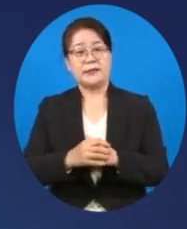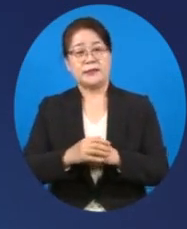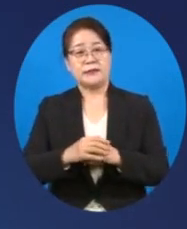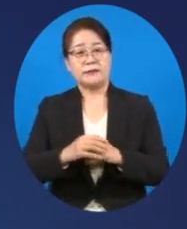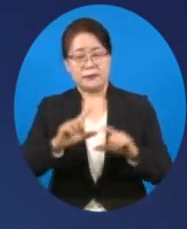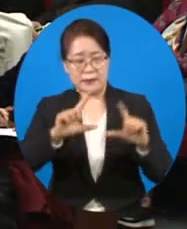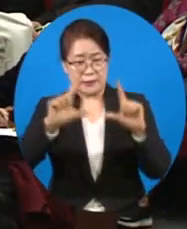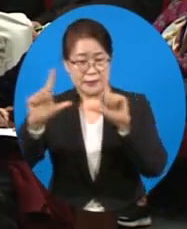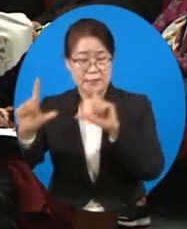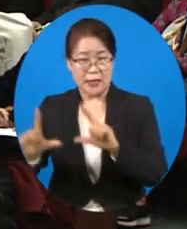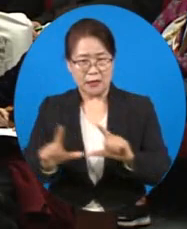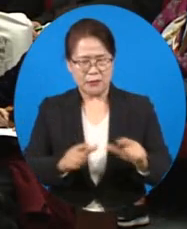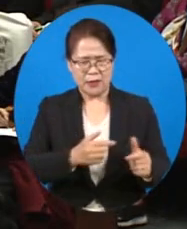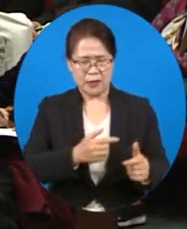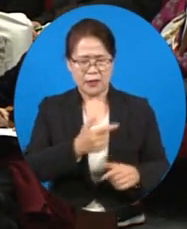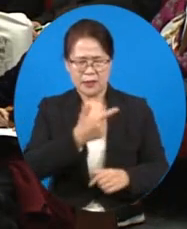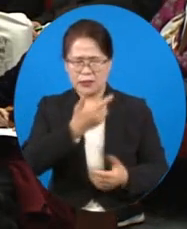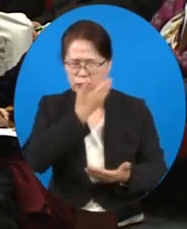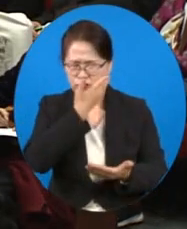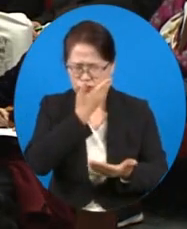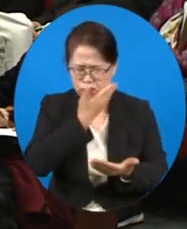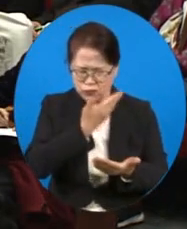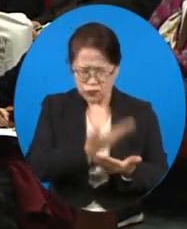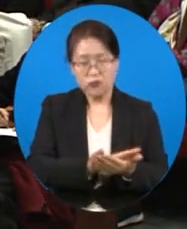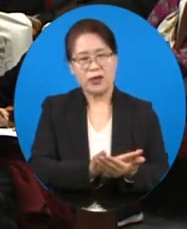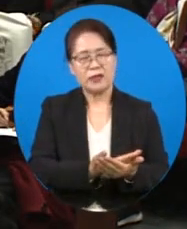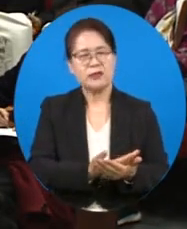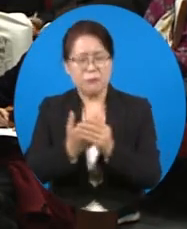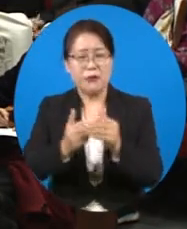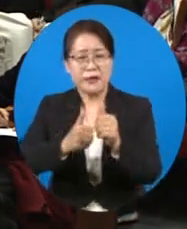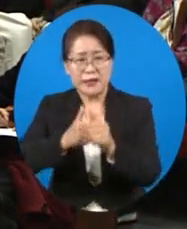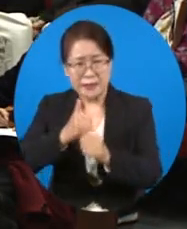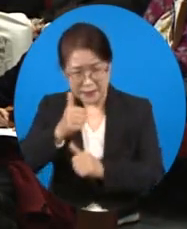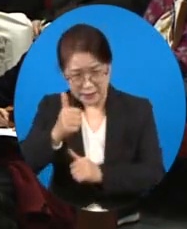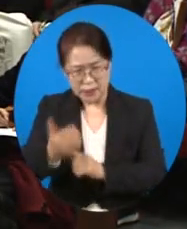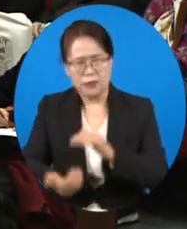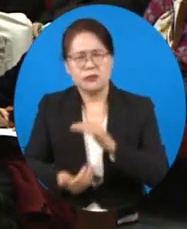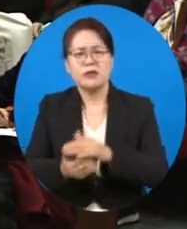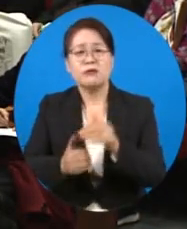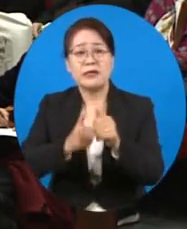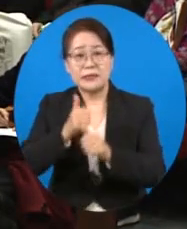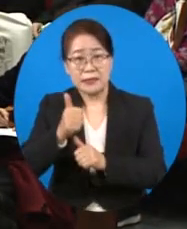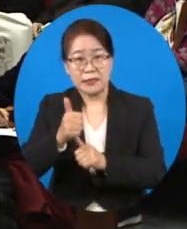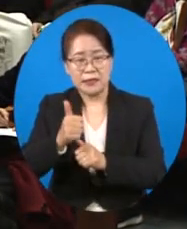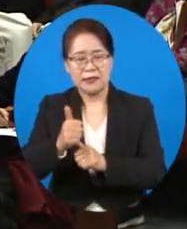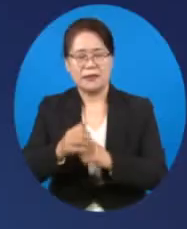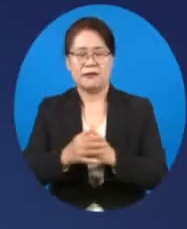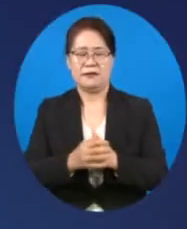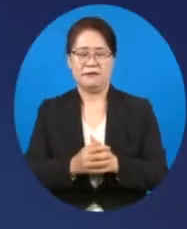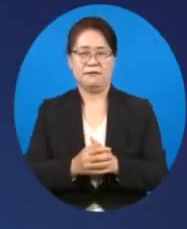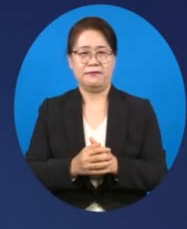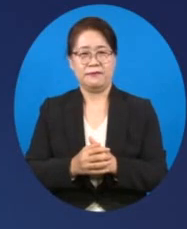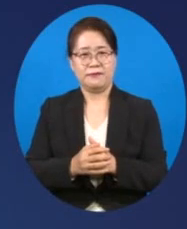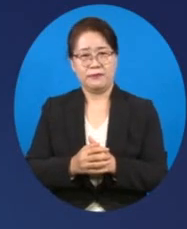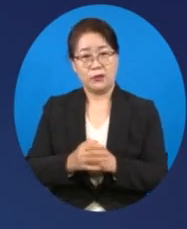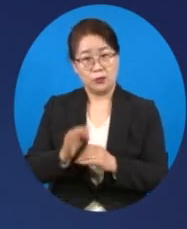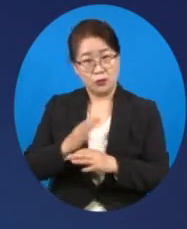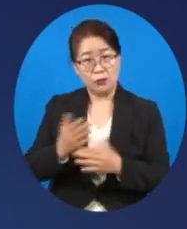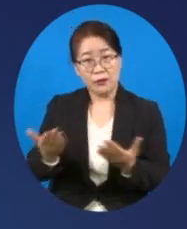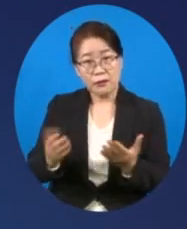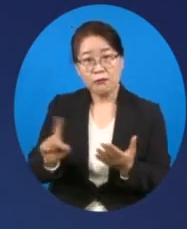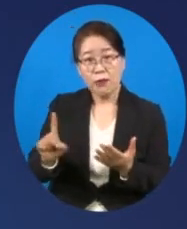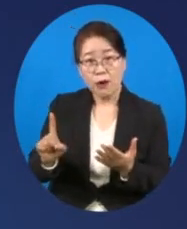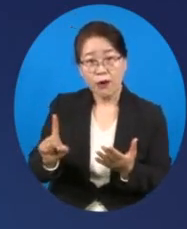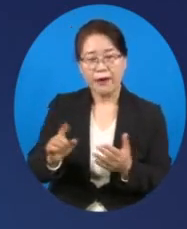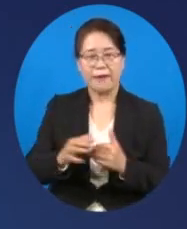원수인 죽음을 이기었기 때문에 그렇습니다 그런데 여러분 이보다 더 놀라운 사실이 있습니다 여러분 그게 뭔지